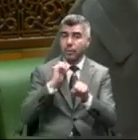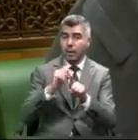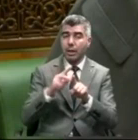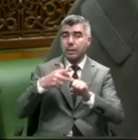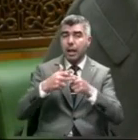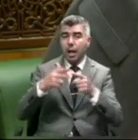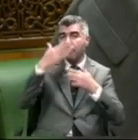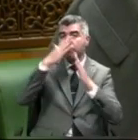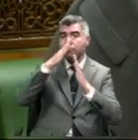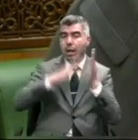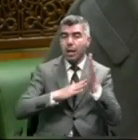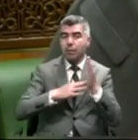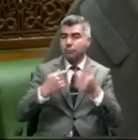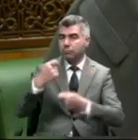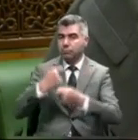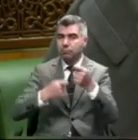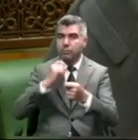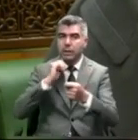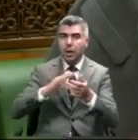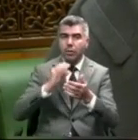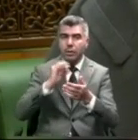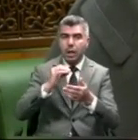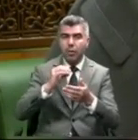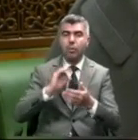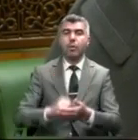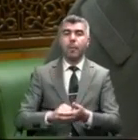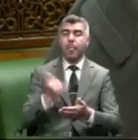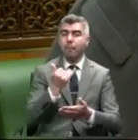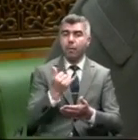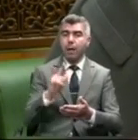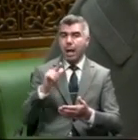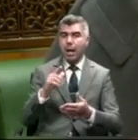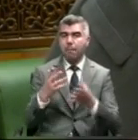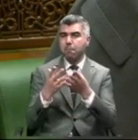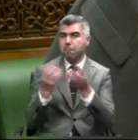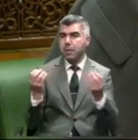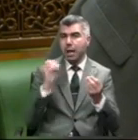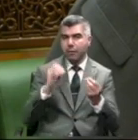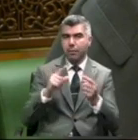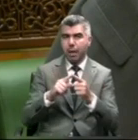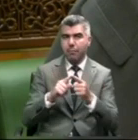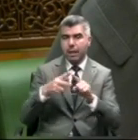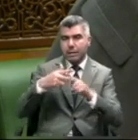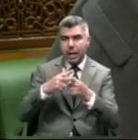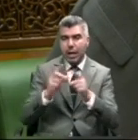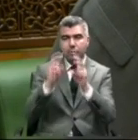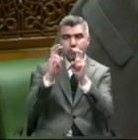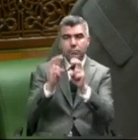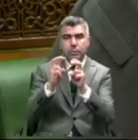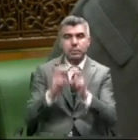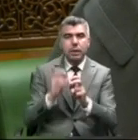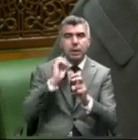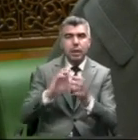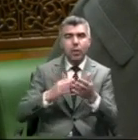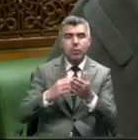لتحقيق التنميه الاقتصاديه للمملكه خصوصا وان مجموعه من هذه المعادن تتسم بندرتها وهشاشه